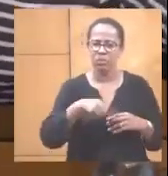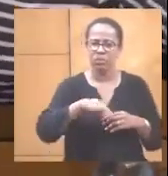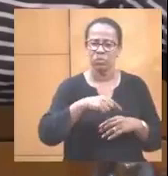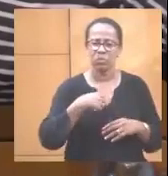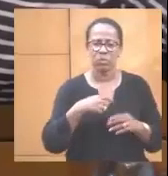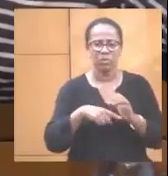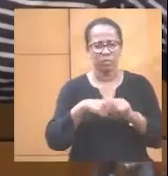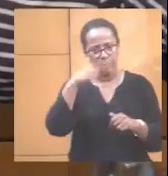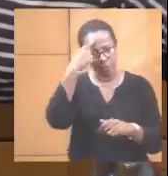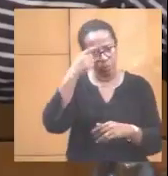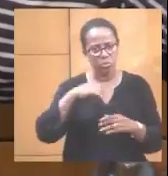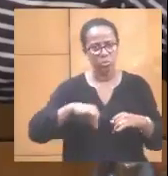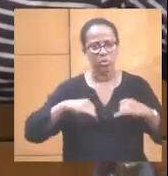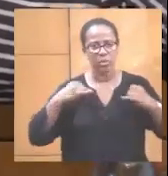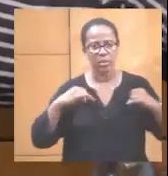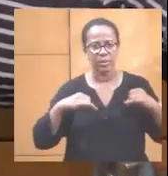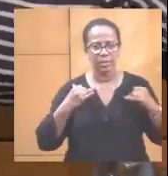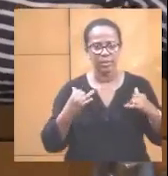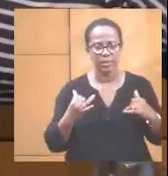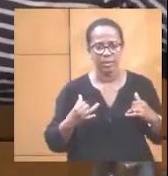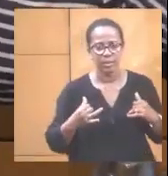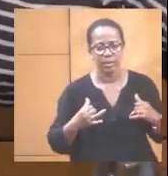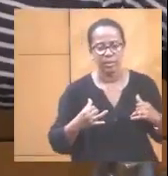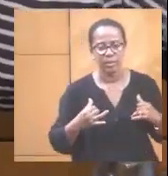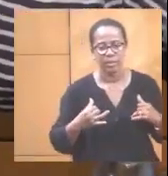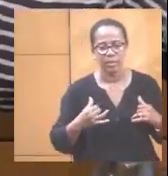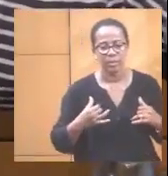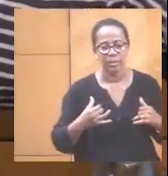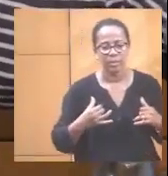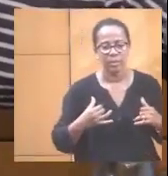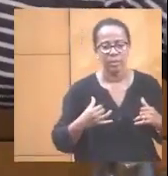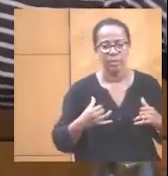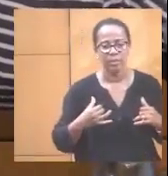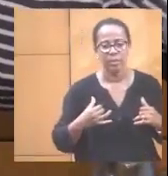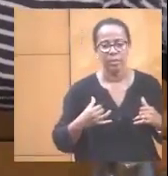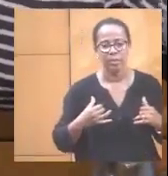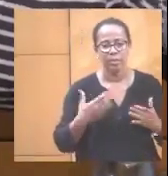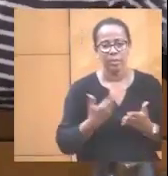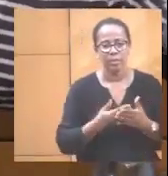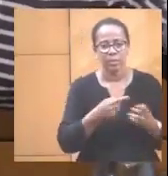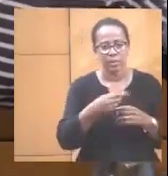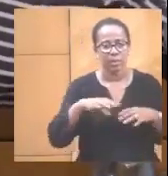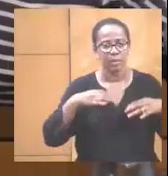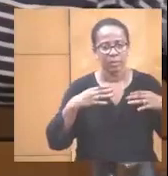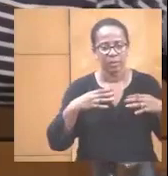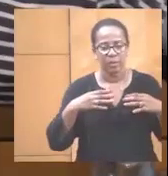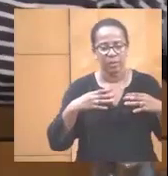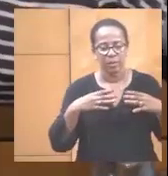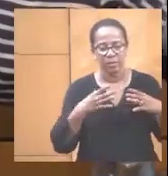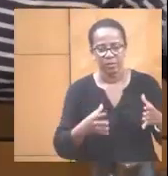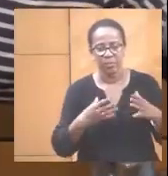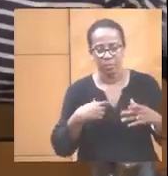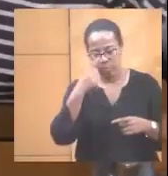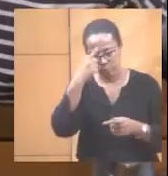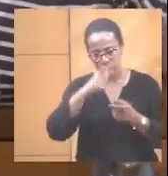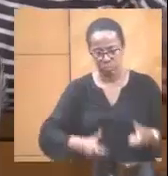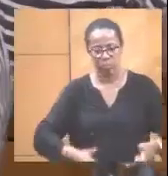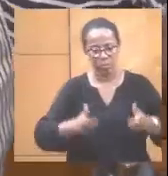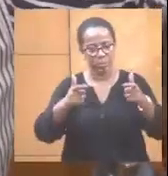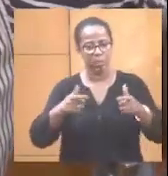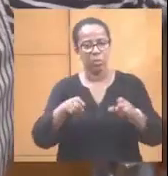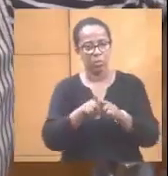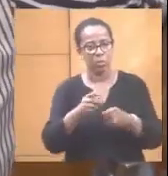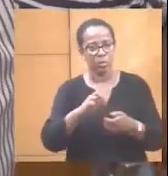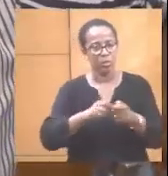notre jeunesse, c'est des investissements dans les bâtiments, les infrastructures qui doivent les recevoir.